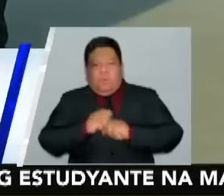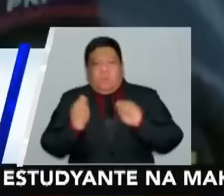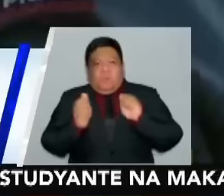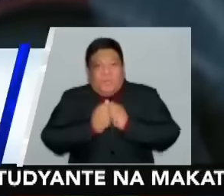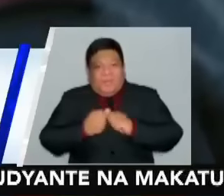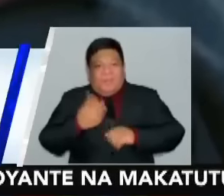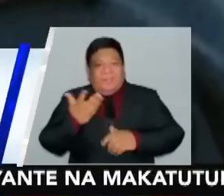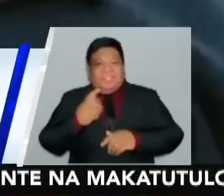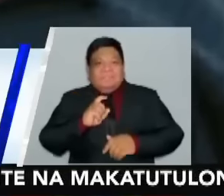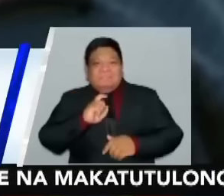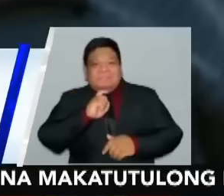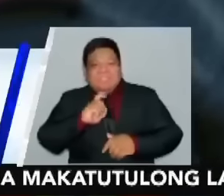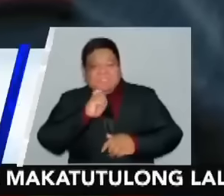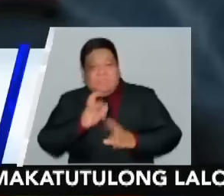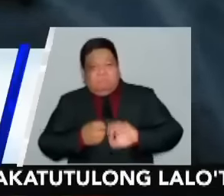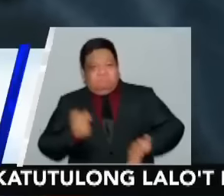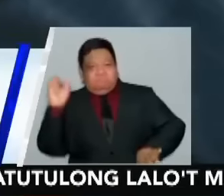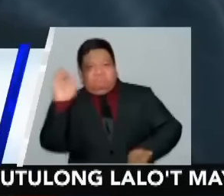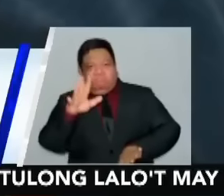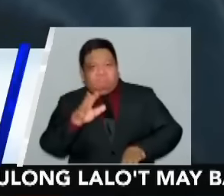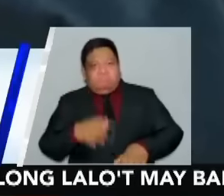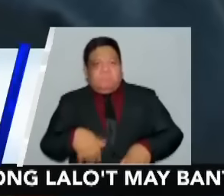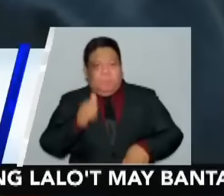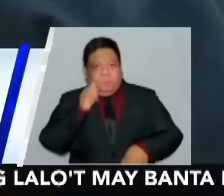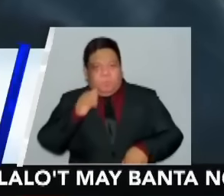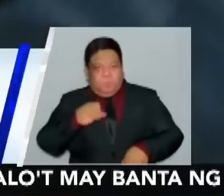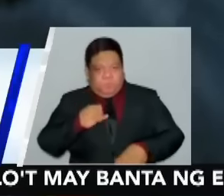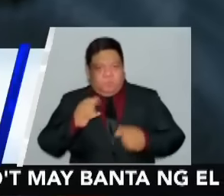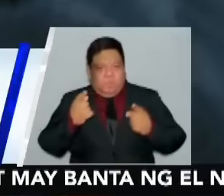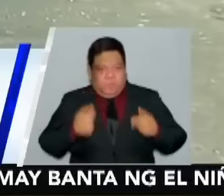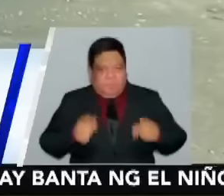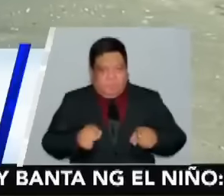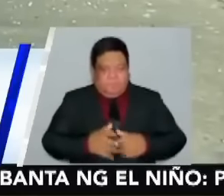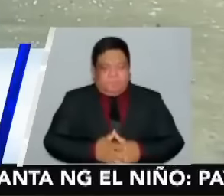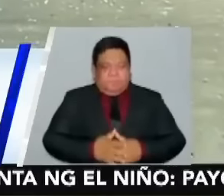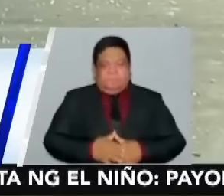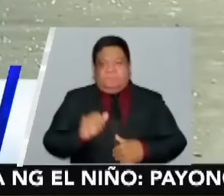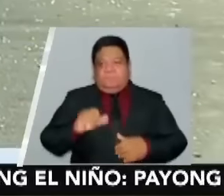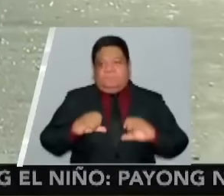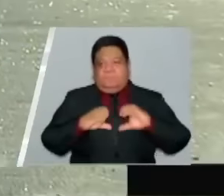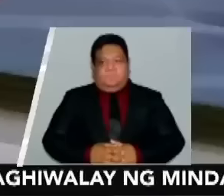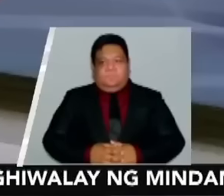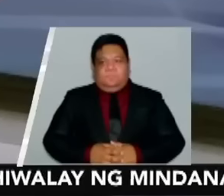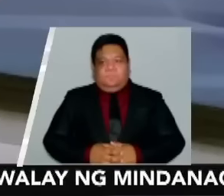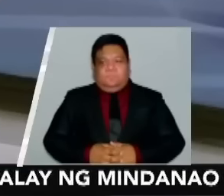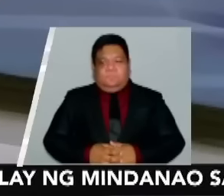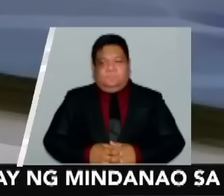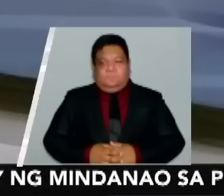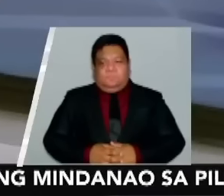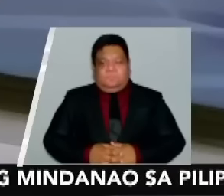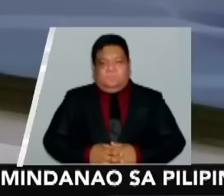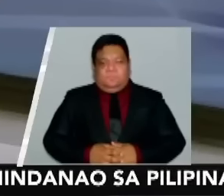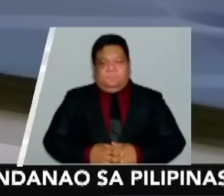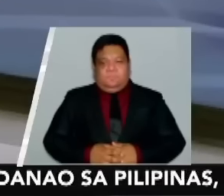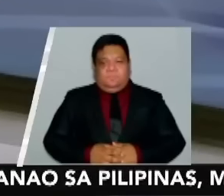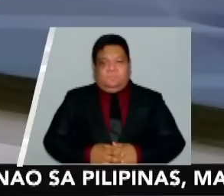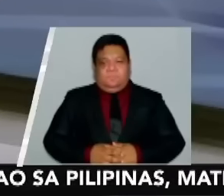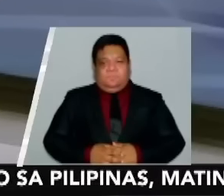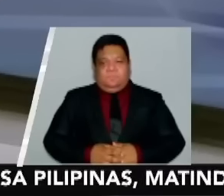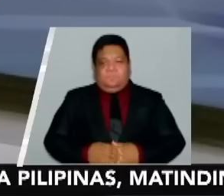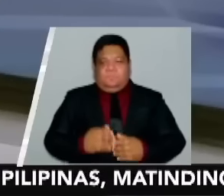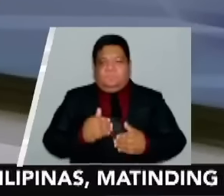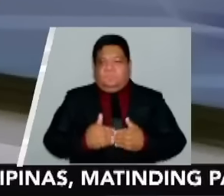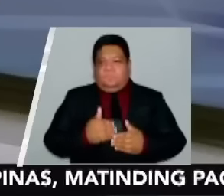jolens. Para sa GMA Integrated News, Ian Cruz nakatutok, 24 oras. Iginiit ng Clark